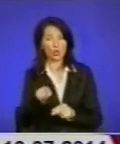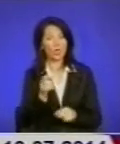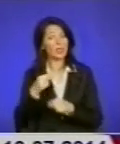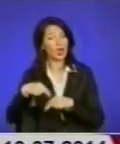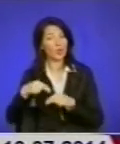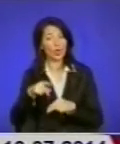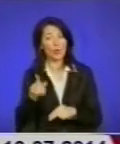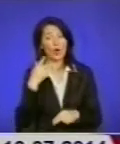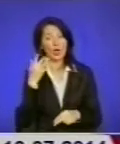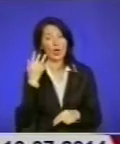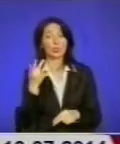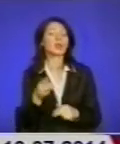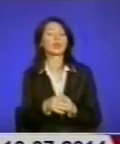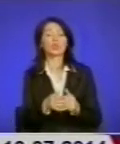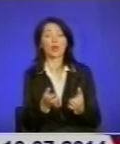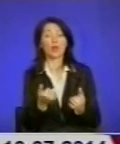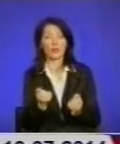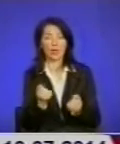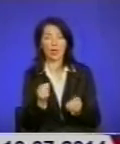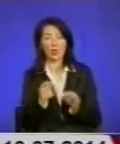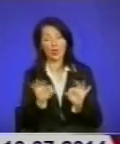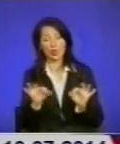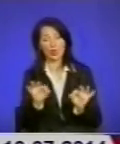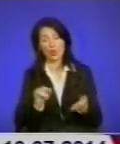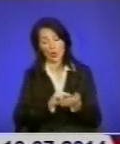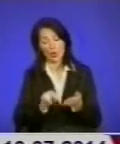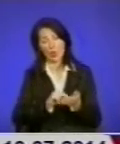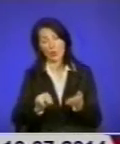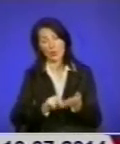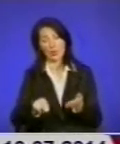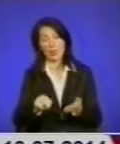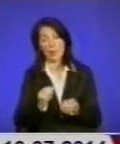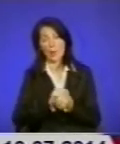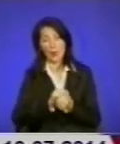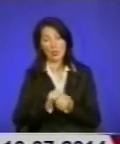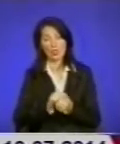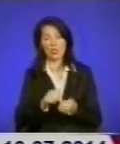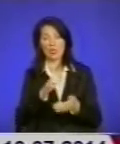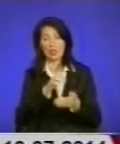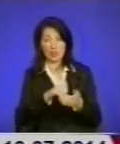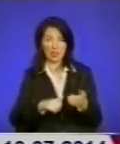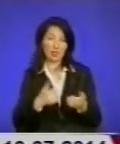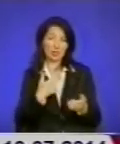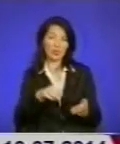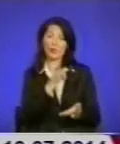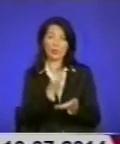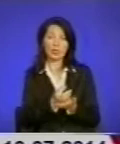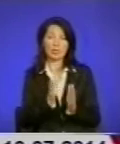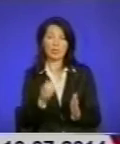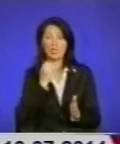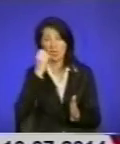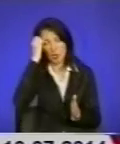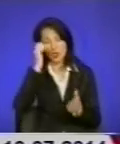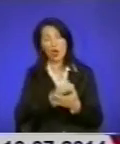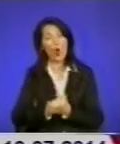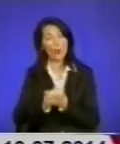йому легше заховатися за якусь інструкцію, відписати писульку і зняти з себе якусь відповідальність. Тільки дякуючи